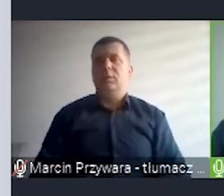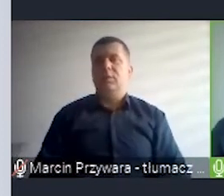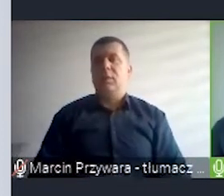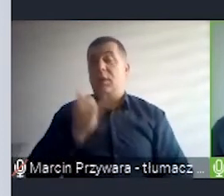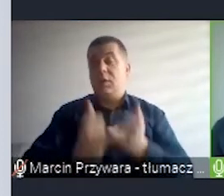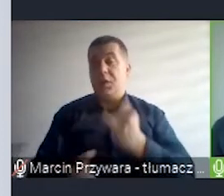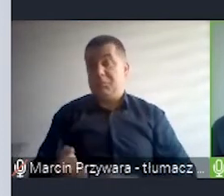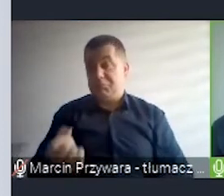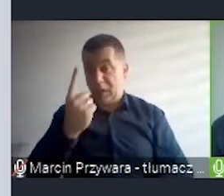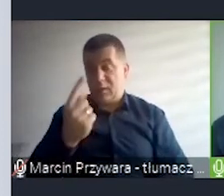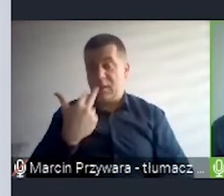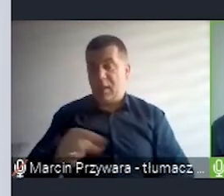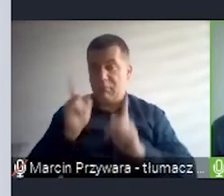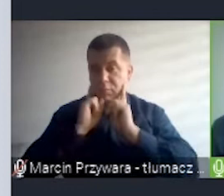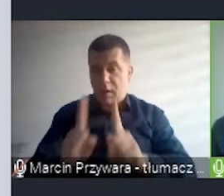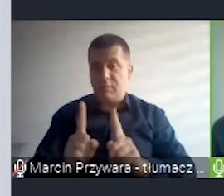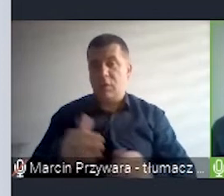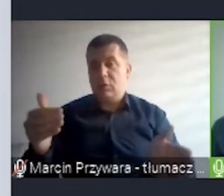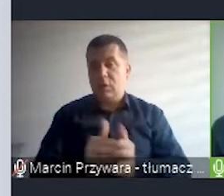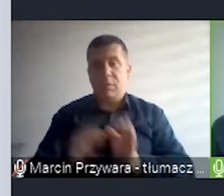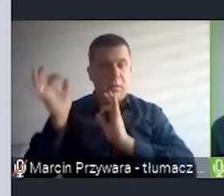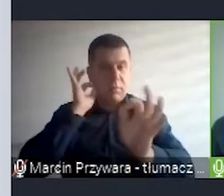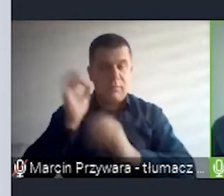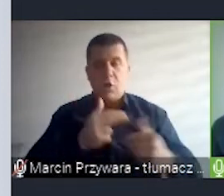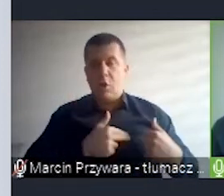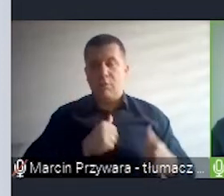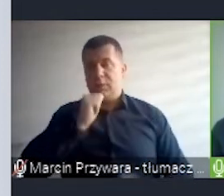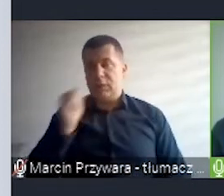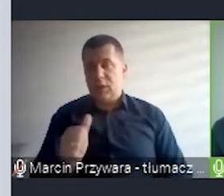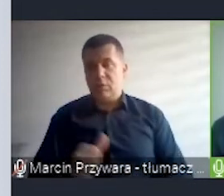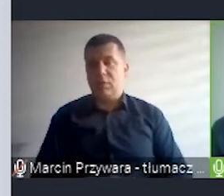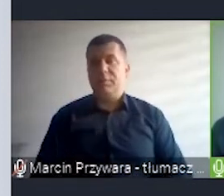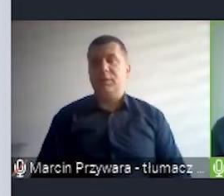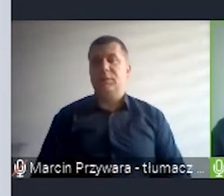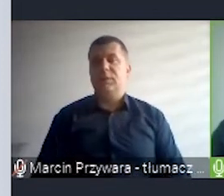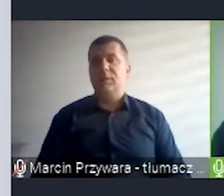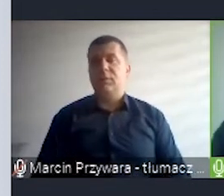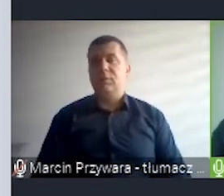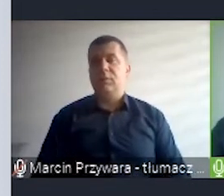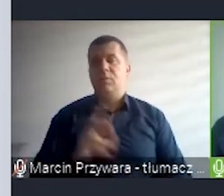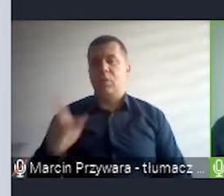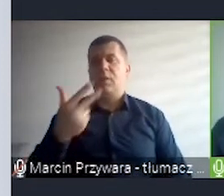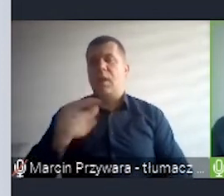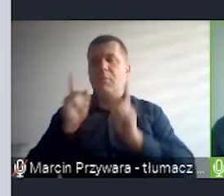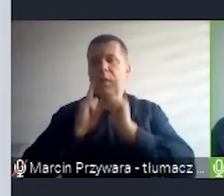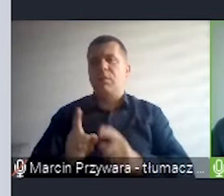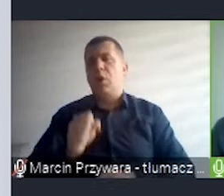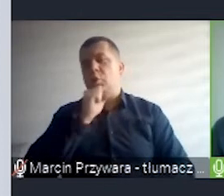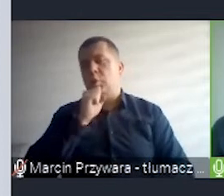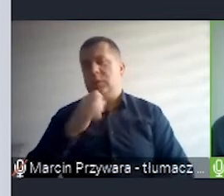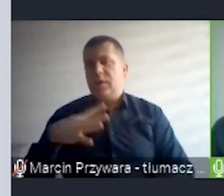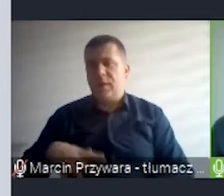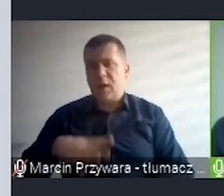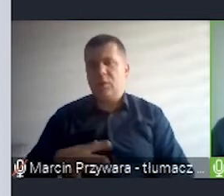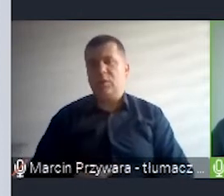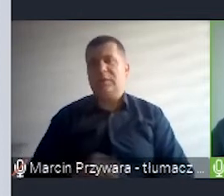Jeśli pojawią się nieprawidłowości, o których trzeba poinformować Komisję Europejską, a to są nieprawidłowości dużej